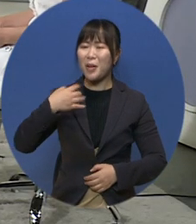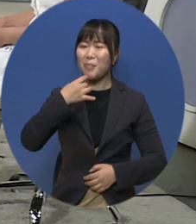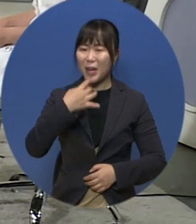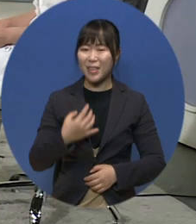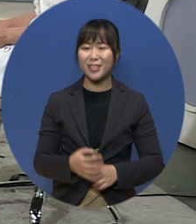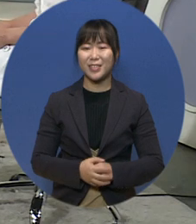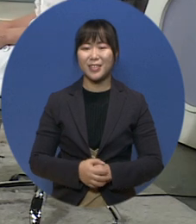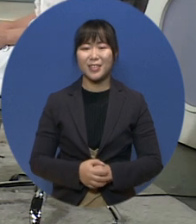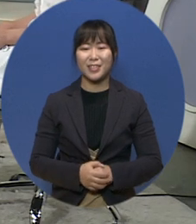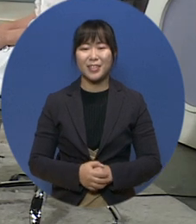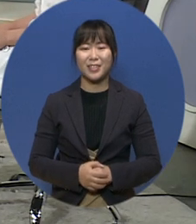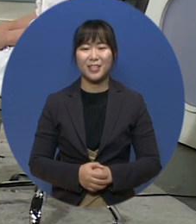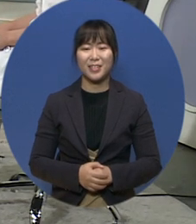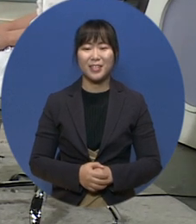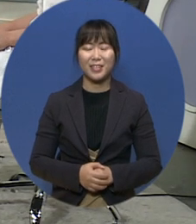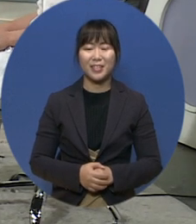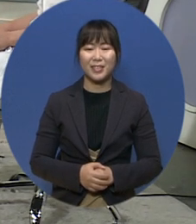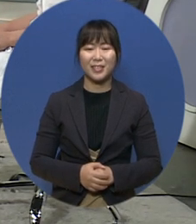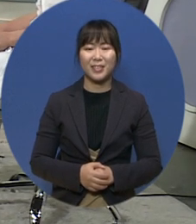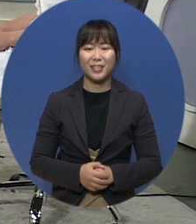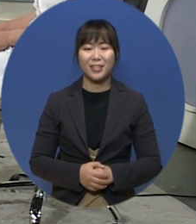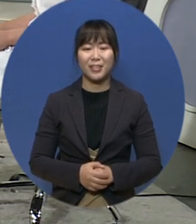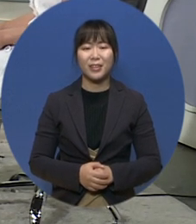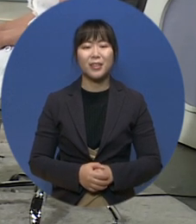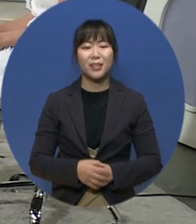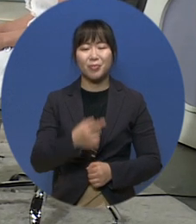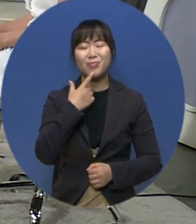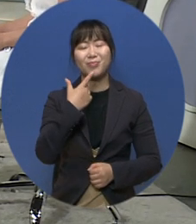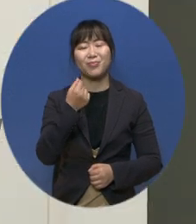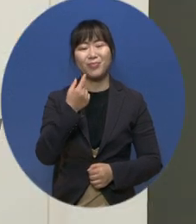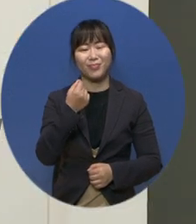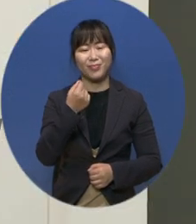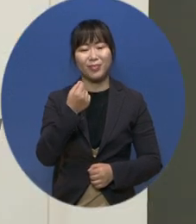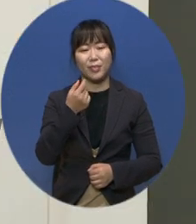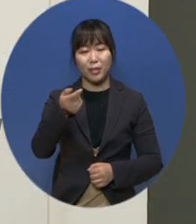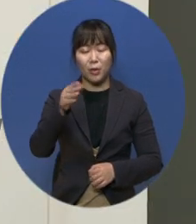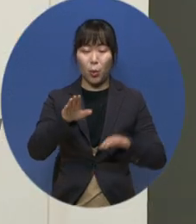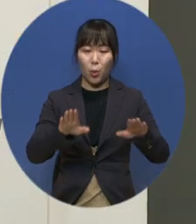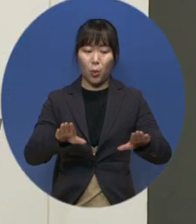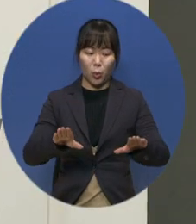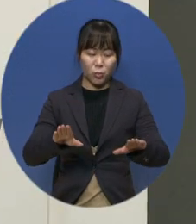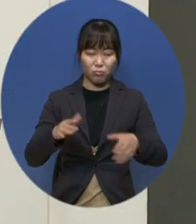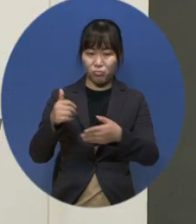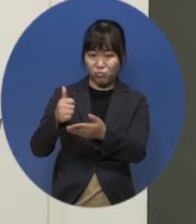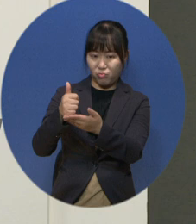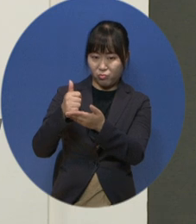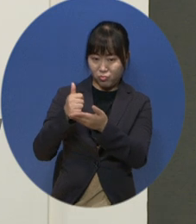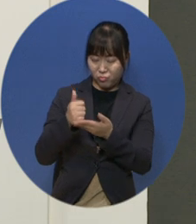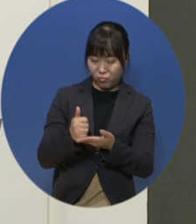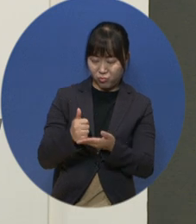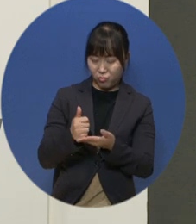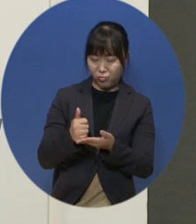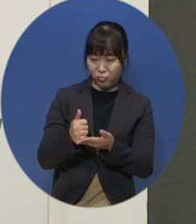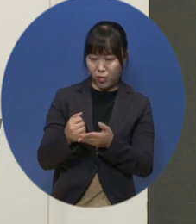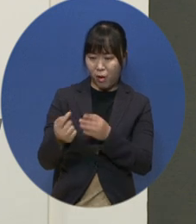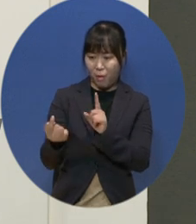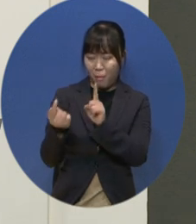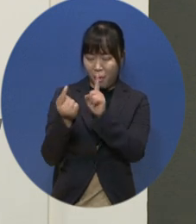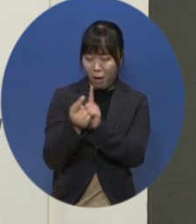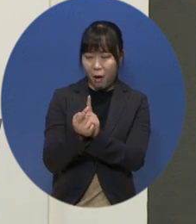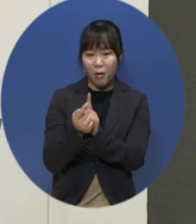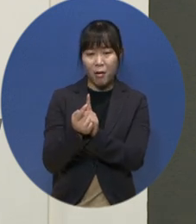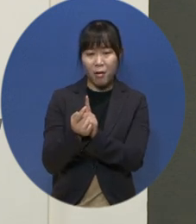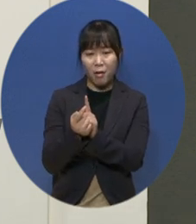예, 뭐 얘기하자면 악역 같은 거. 예, 예. 그런데 오늘 이렇게 스튜디오에서 만남의 시간에